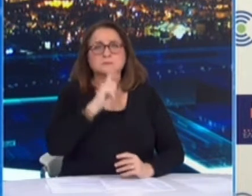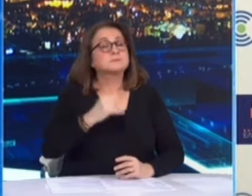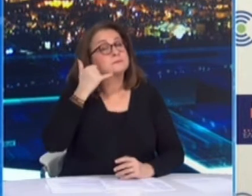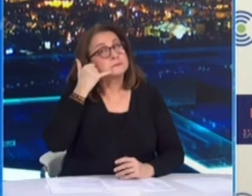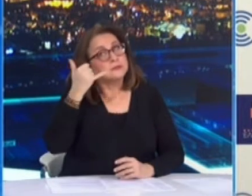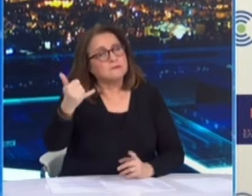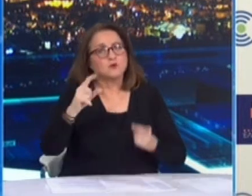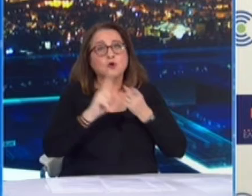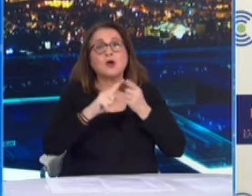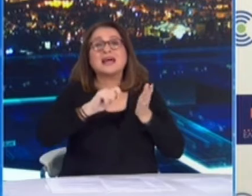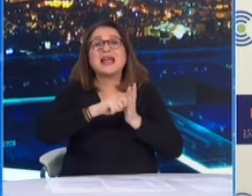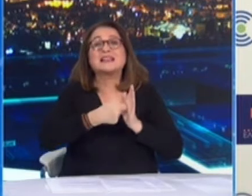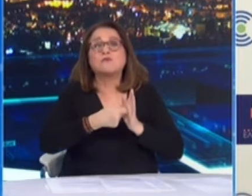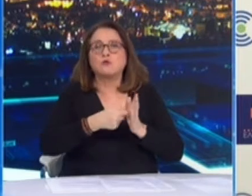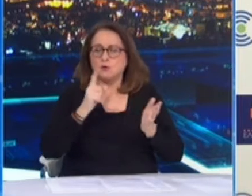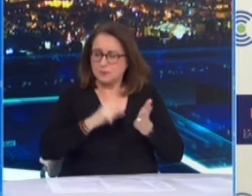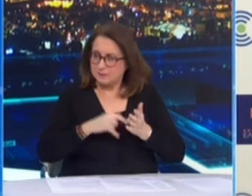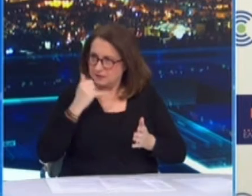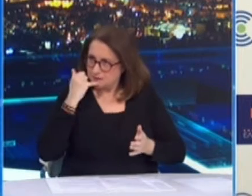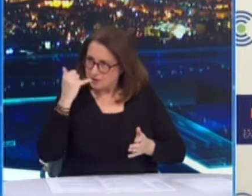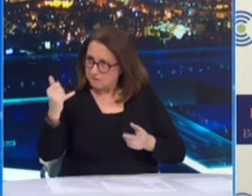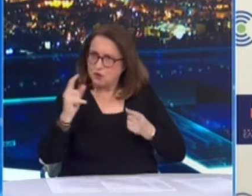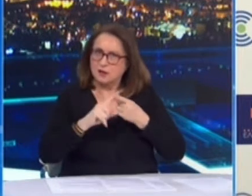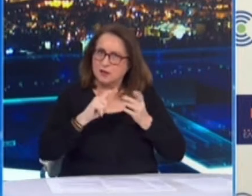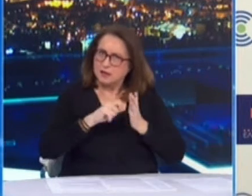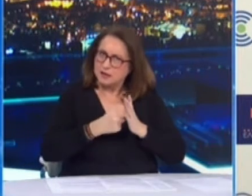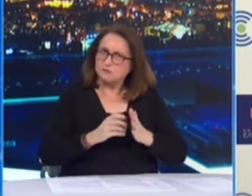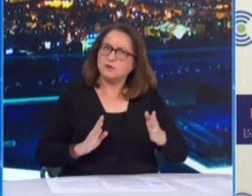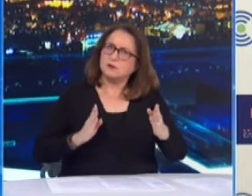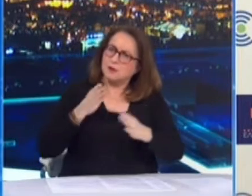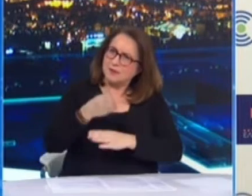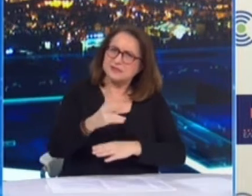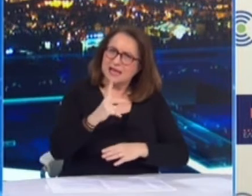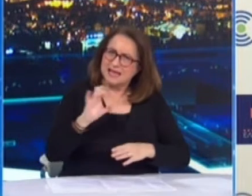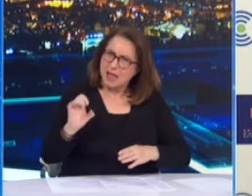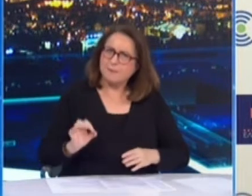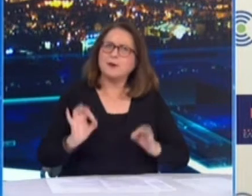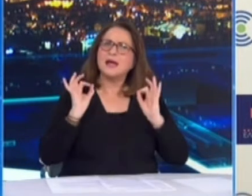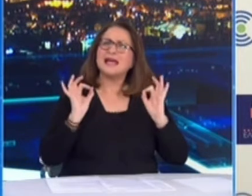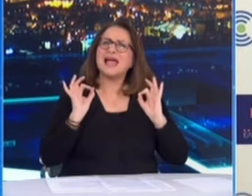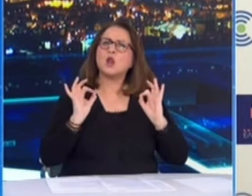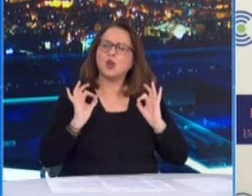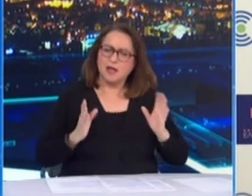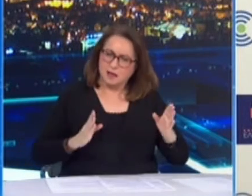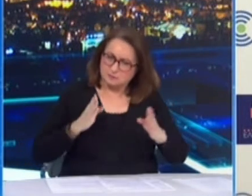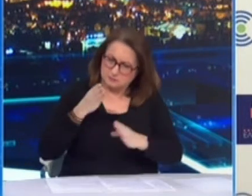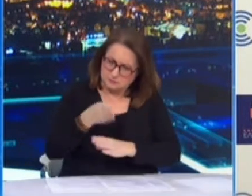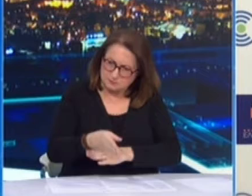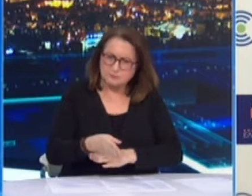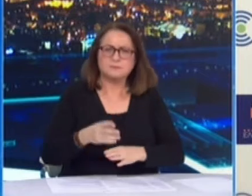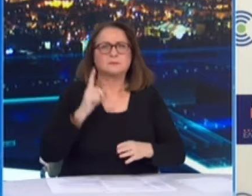διαδικασία και μόνο, προβλέπεται κανείς να πηγαίνει και να επισκέπτεται τα ΚΕΠ κανονικά για να κλείσει το